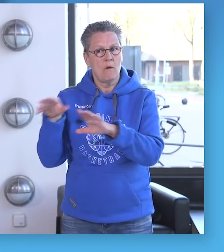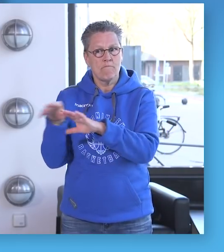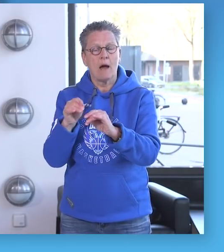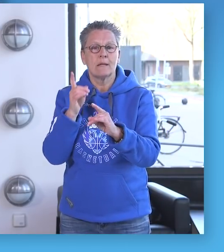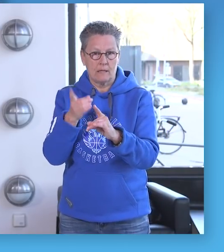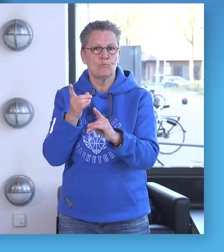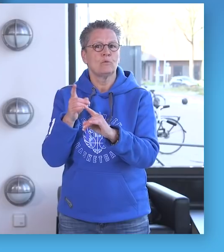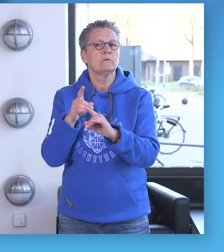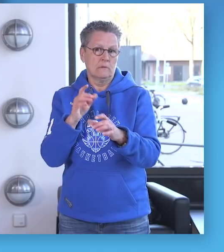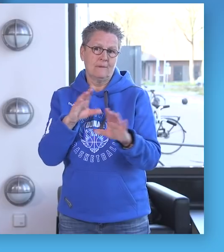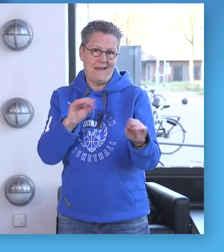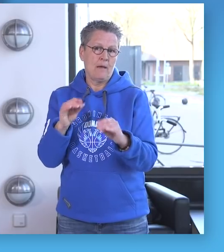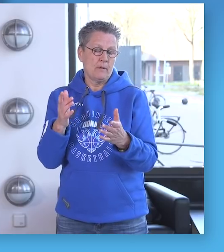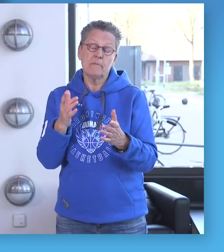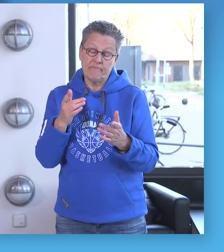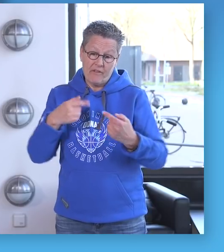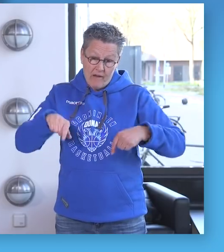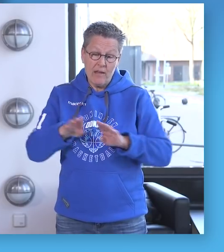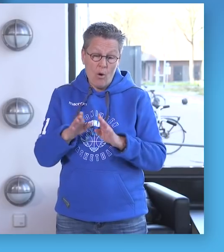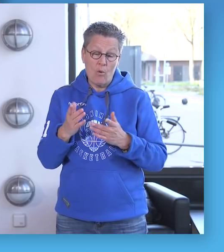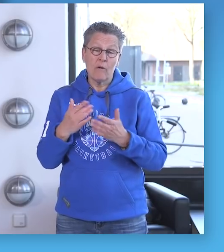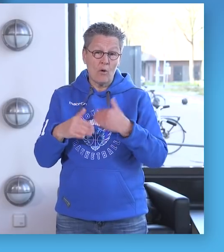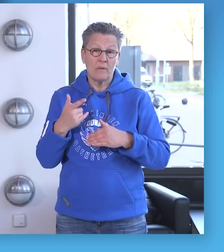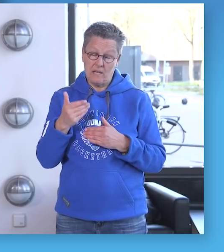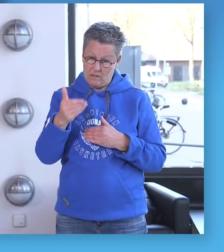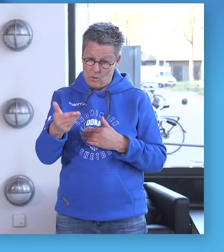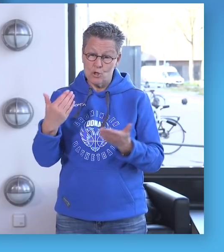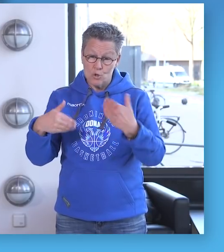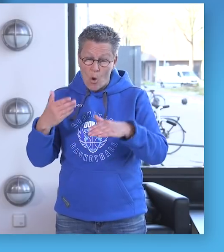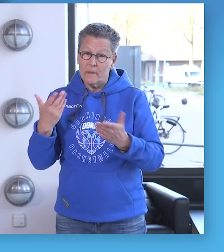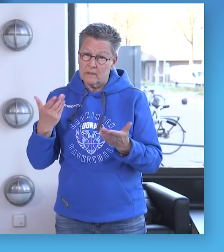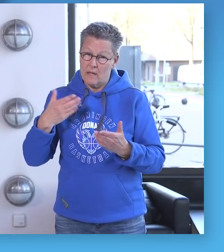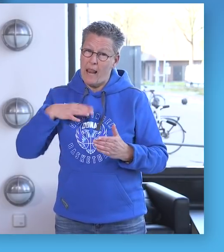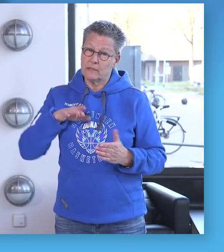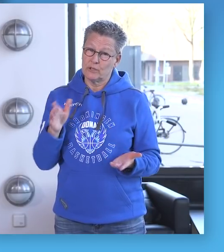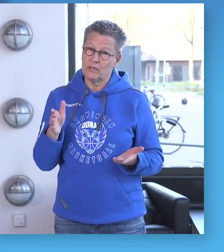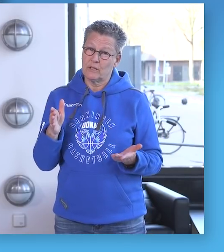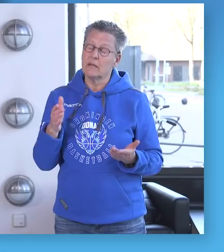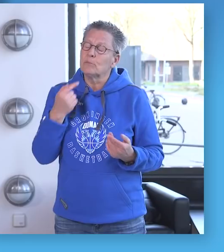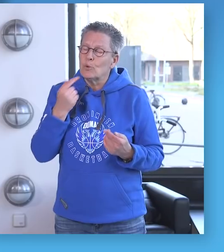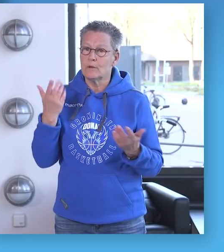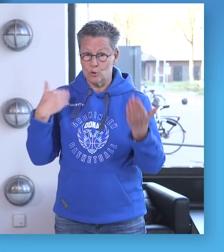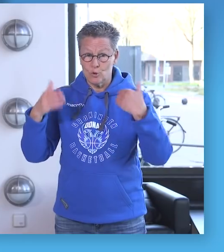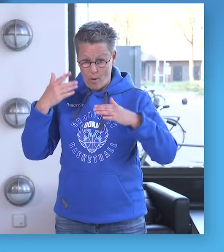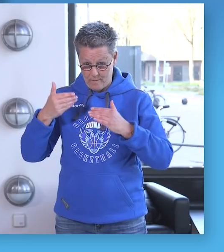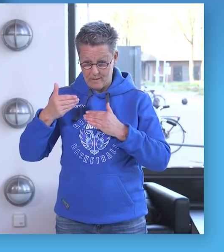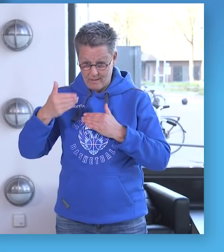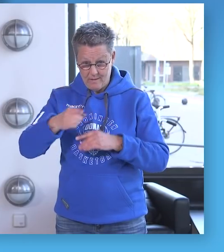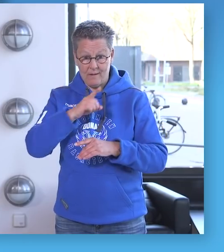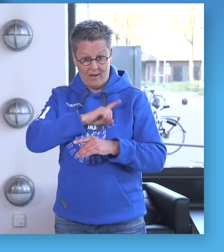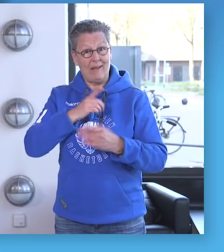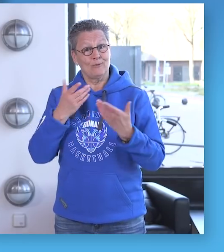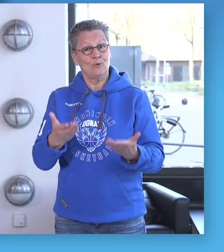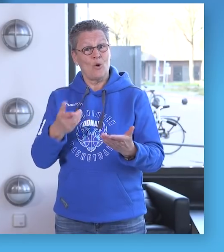wij ons moeten voorbereiden op een hele lastige zomer. En dat we een heel ander soort zomer zullen krijgen als we normaal gewend